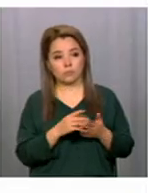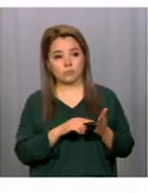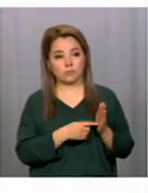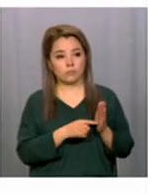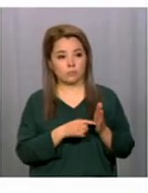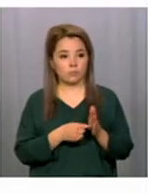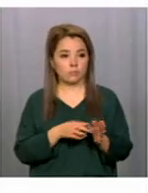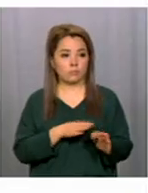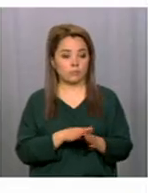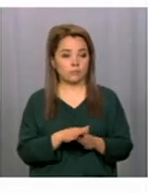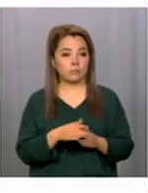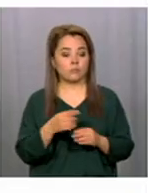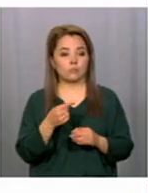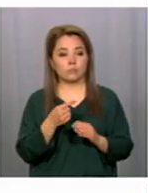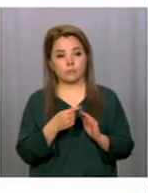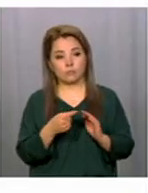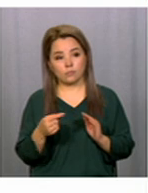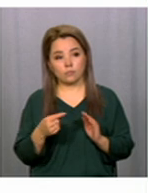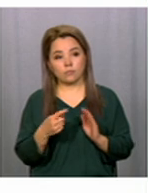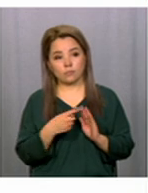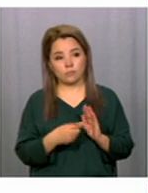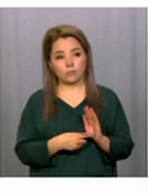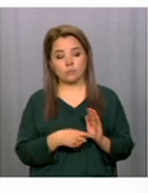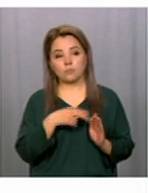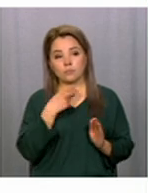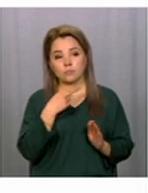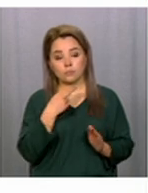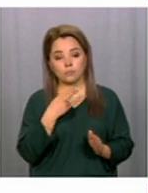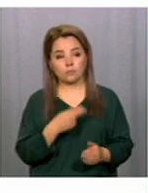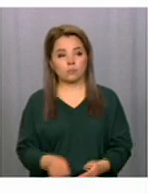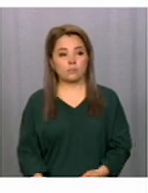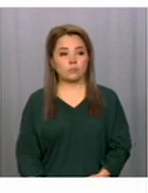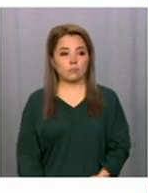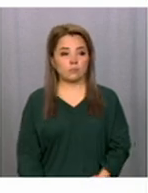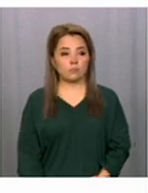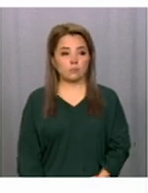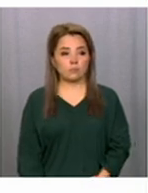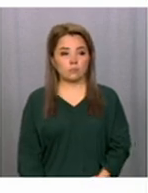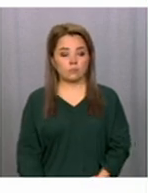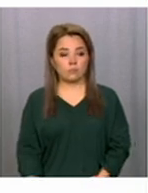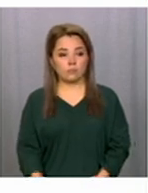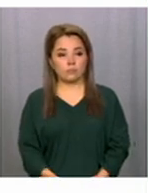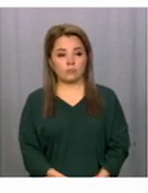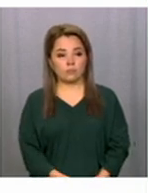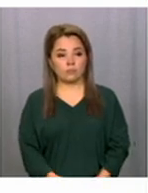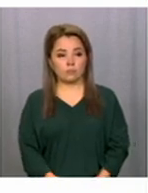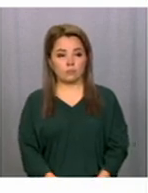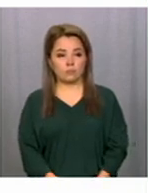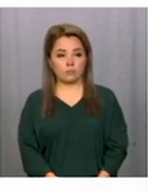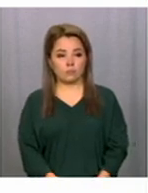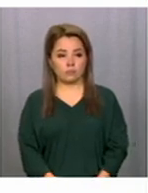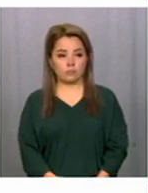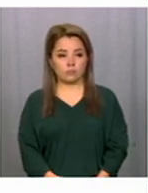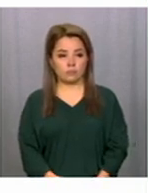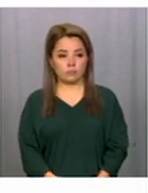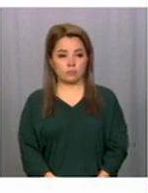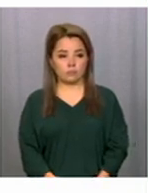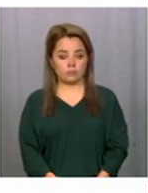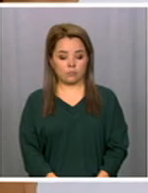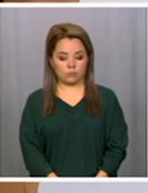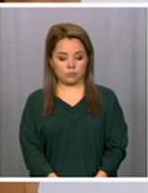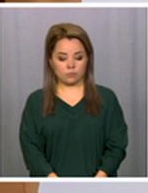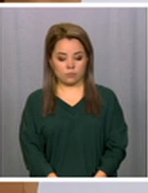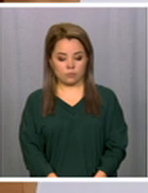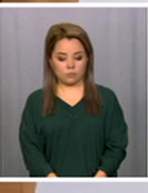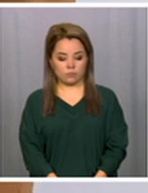орындайық алымында және бөлімінде. Сонда 3 x b-ның кубы бөлінген 12 a куб көбейтілген b-ның 4-ші